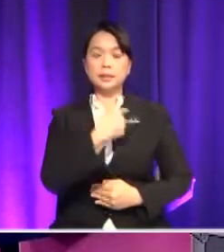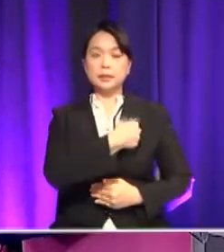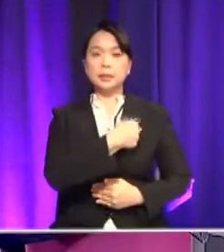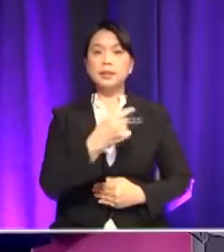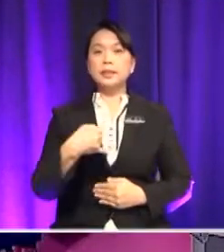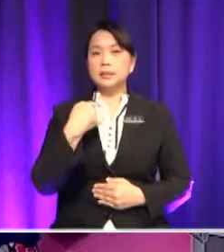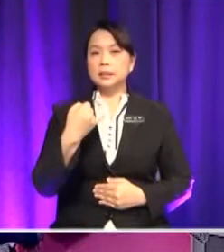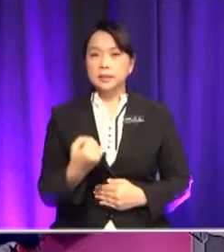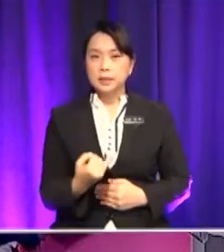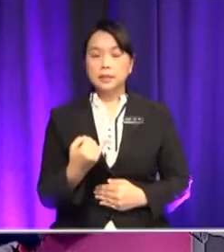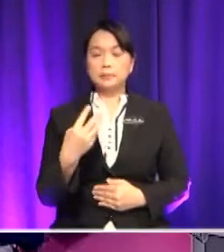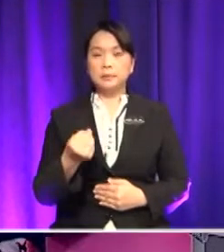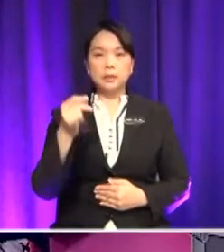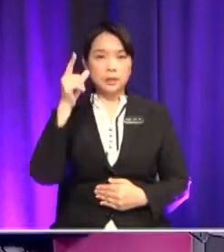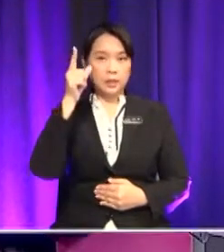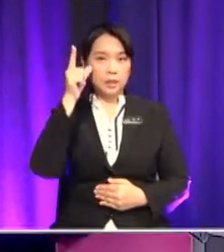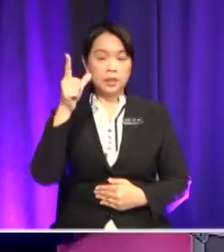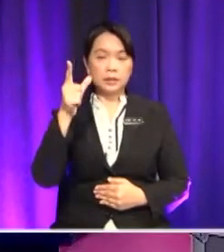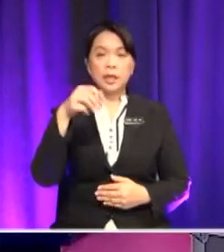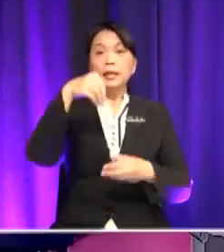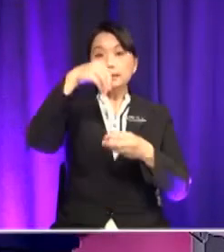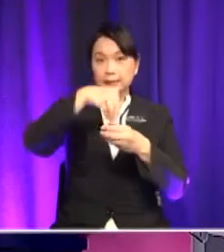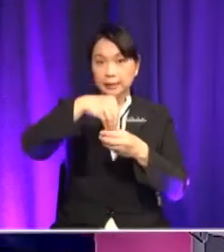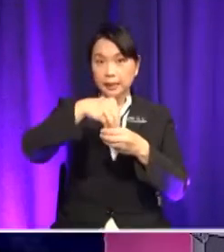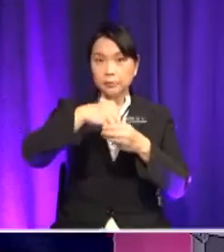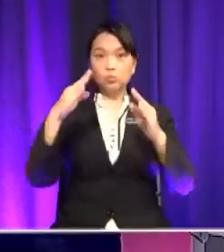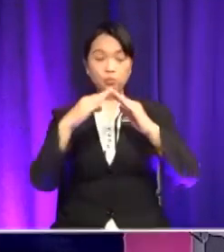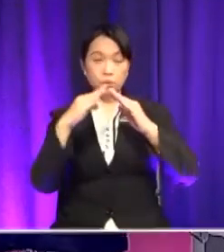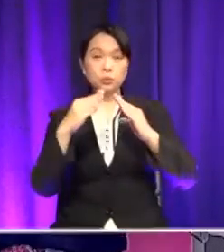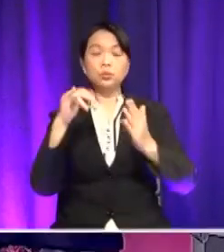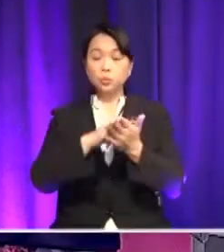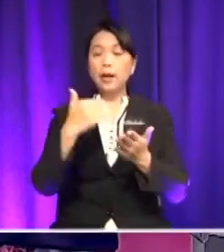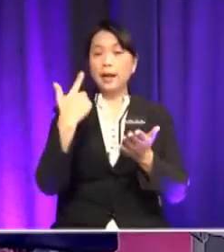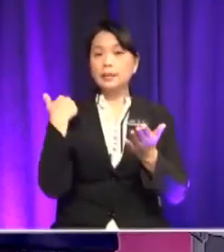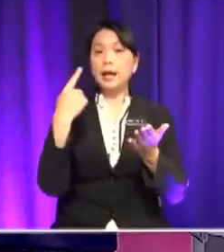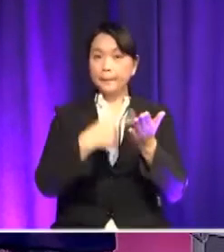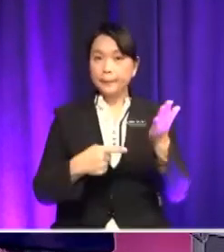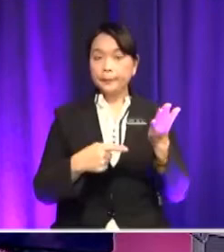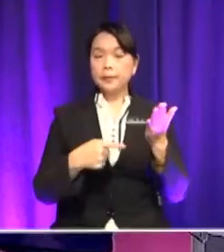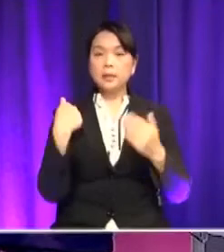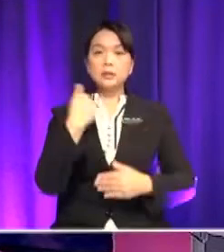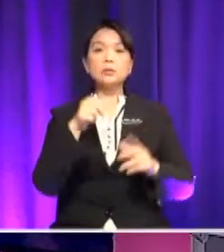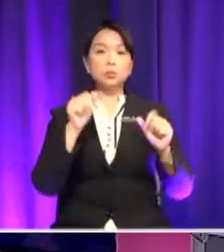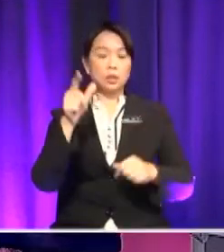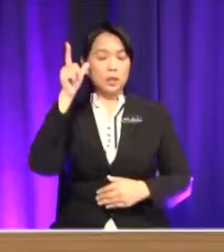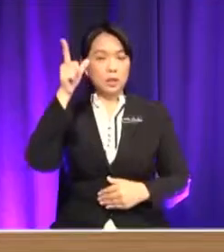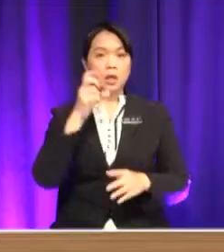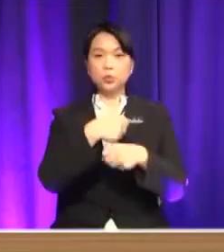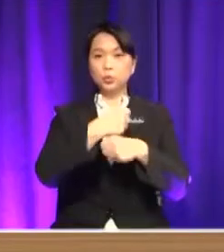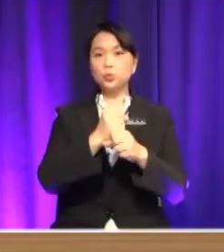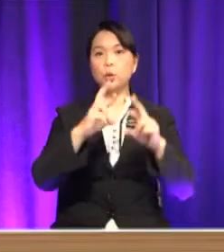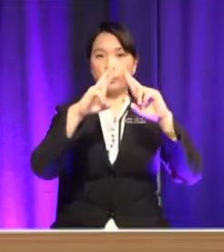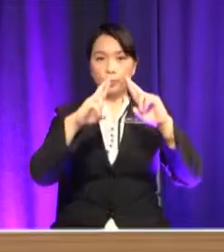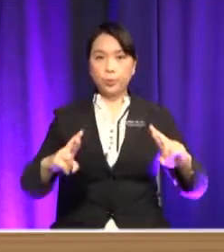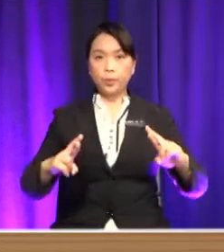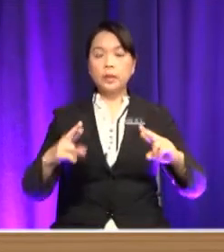ingin melihat isi dalam lukisan bangunan tersebut. Kita boleh lihat dia punya struktur bumbung,